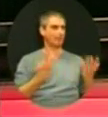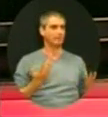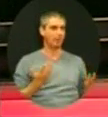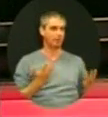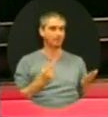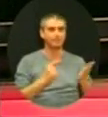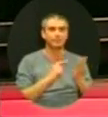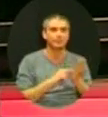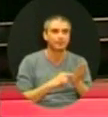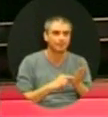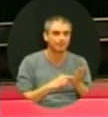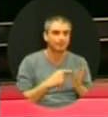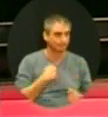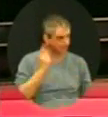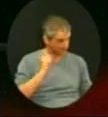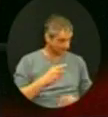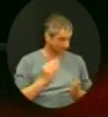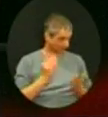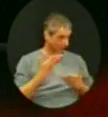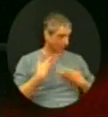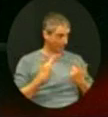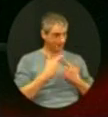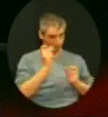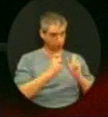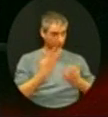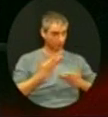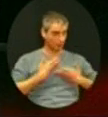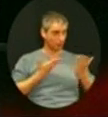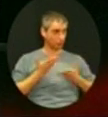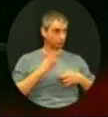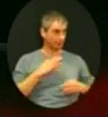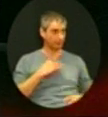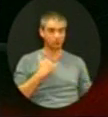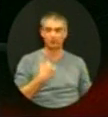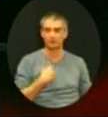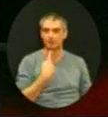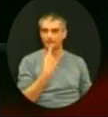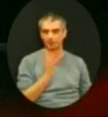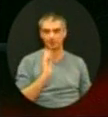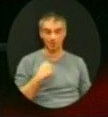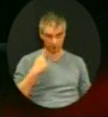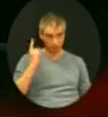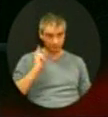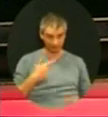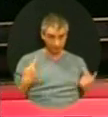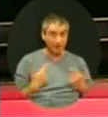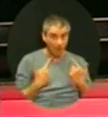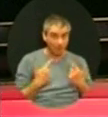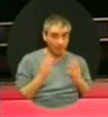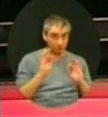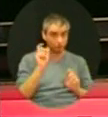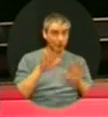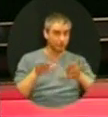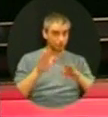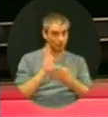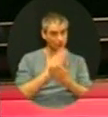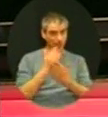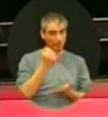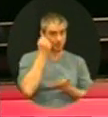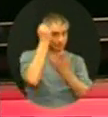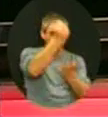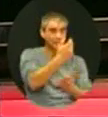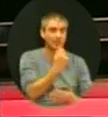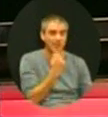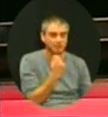ולכן, זה כל כך מזומן. אז מה, אנחנו צריכים מלחמה כדי שאנשים יזכו לשירותי בריאות? אמרתי את זה היום בדיון. אנחנו צריכים מלחמה כדי שהממשלה תחליט להקציע